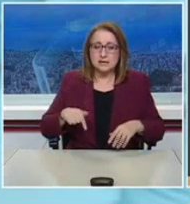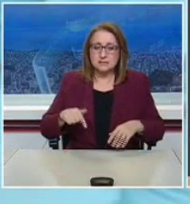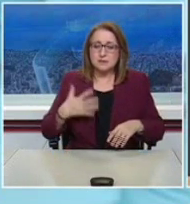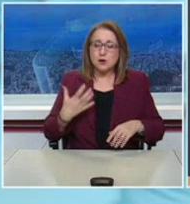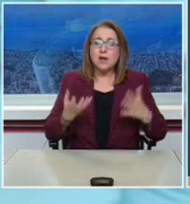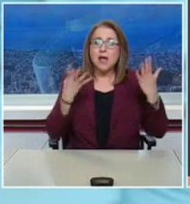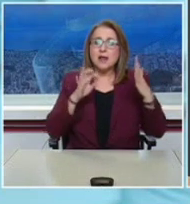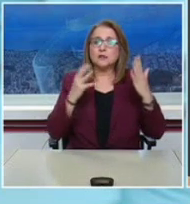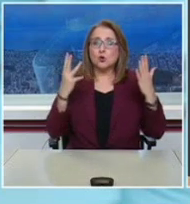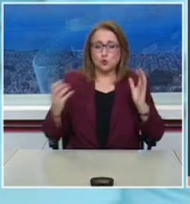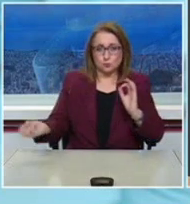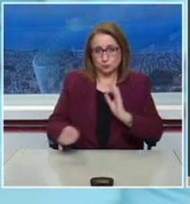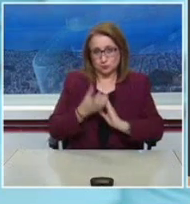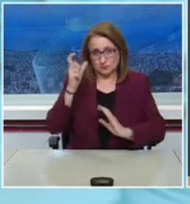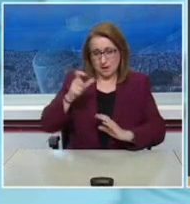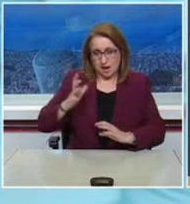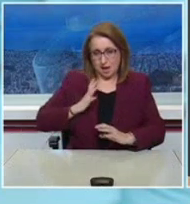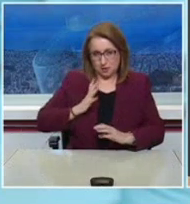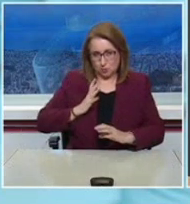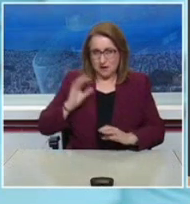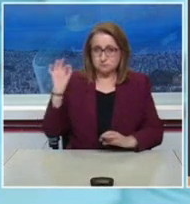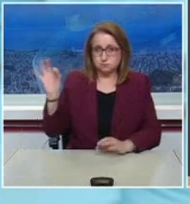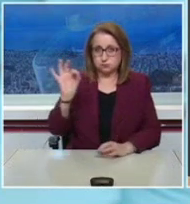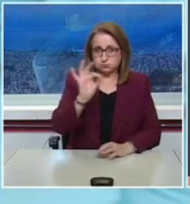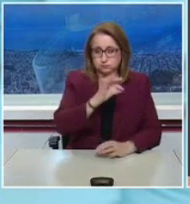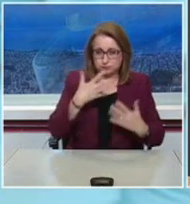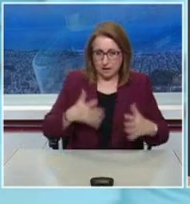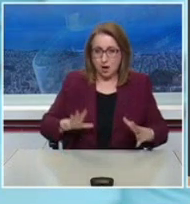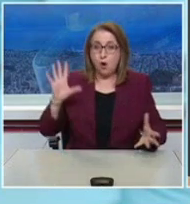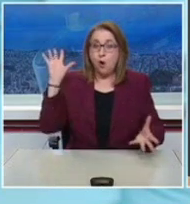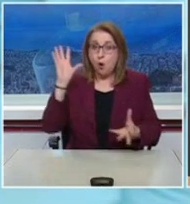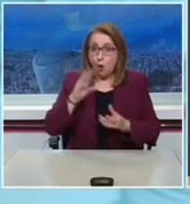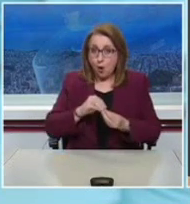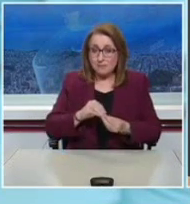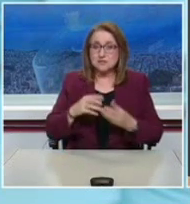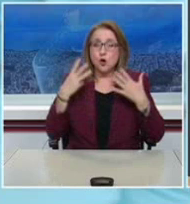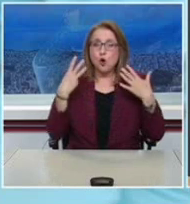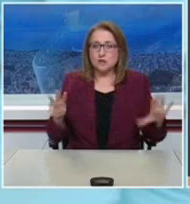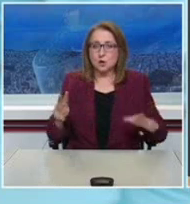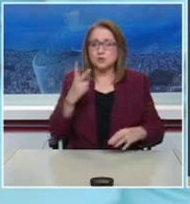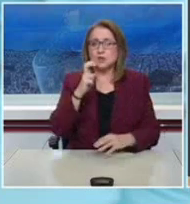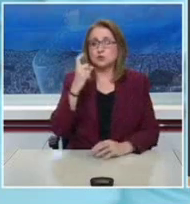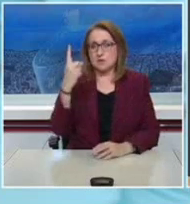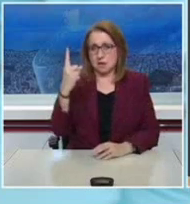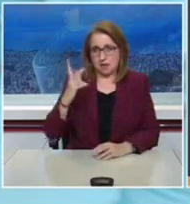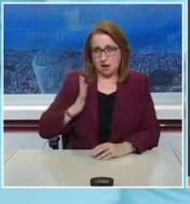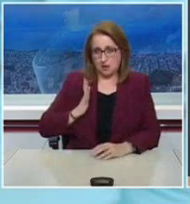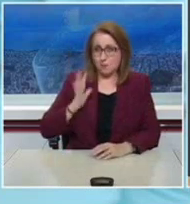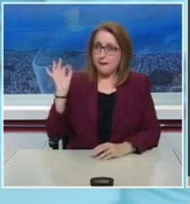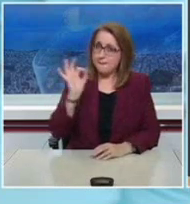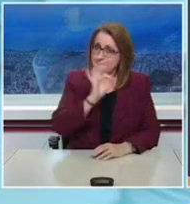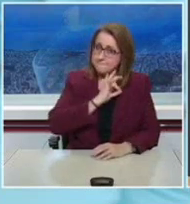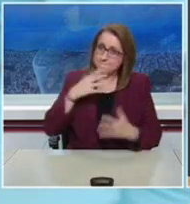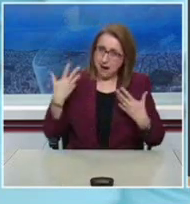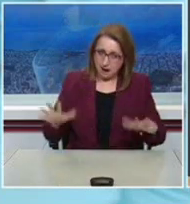με τον ιό SARS-CoV-2 στη χώρα. Ο συνολικός αριθμός των κρουσμάτων είναι 821.